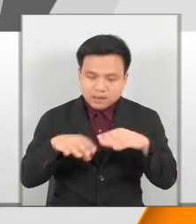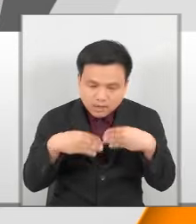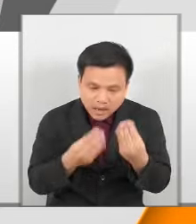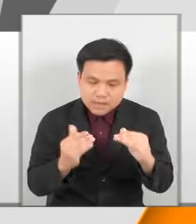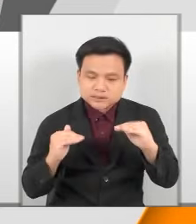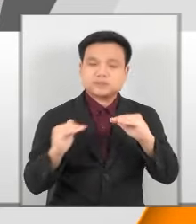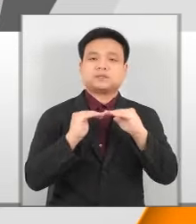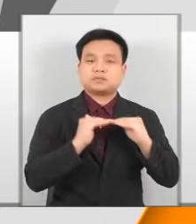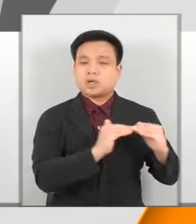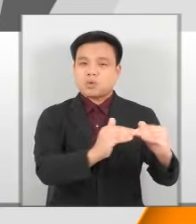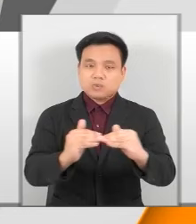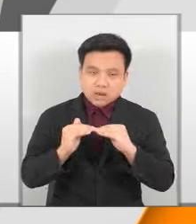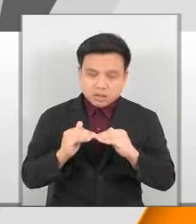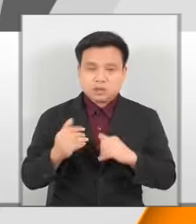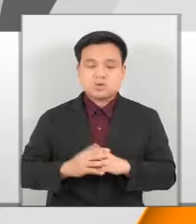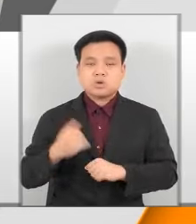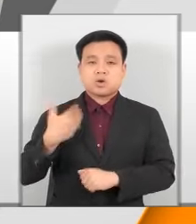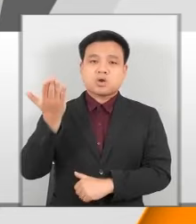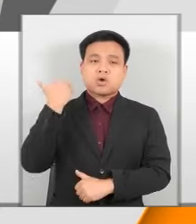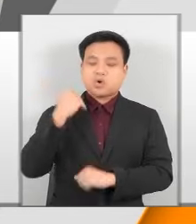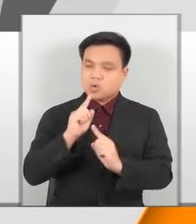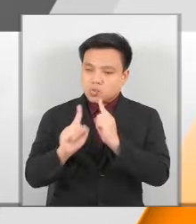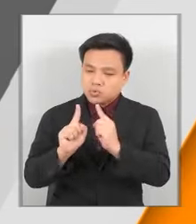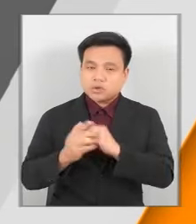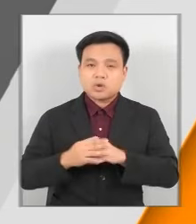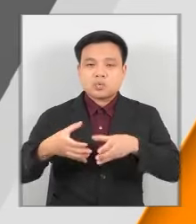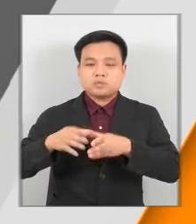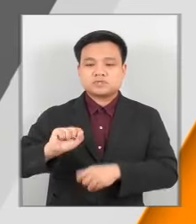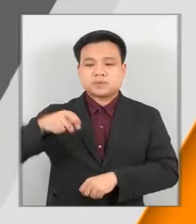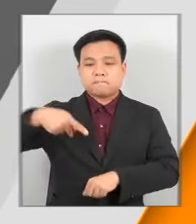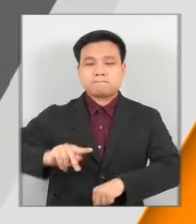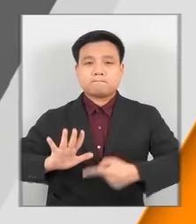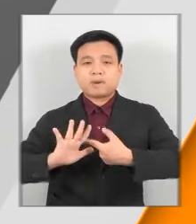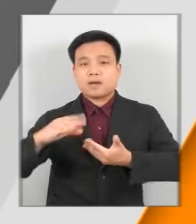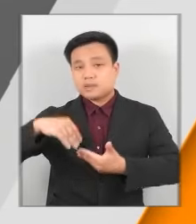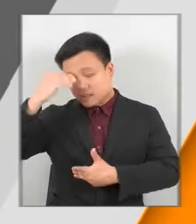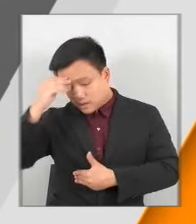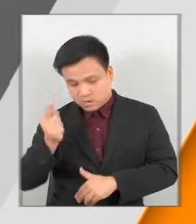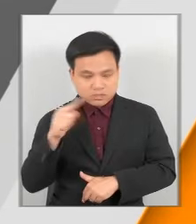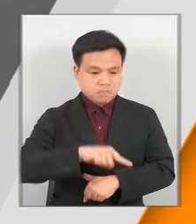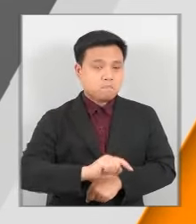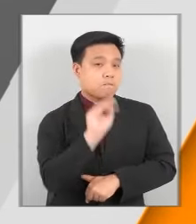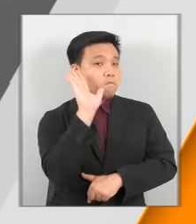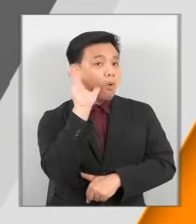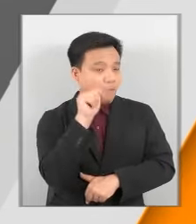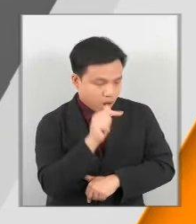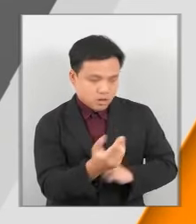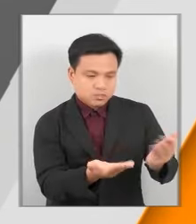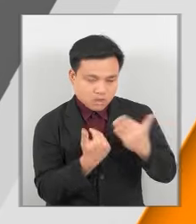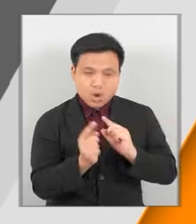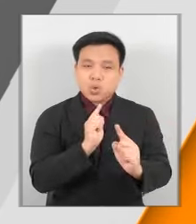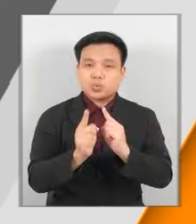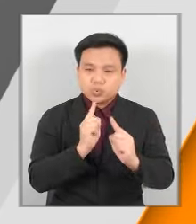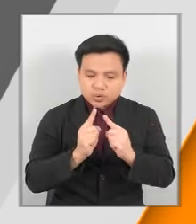ประชุมกับพ่อแม่ผู้ปกครองแล้วก็สพานักเรียนนะครับอ่อนก่อนที่จะออกระเบียบเครื่องแต่งกายให้กับนักเรียนแบบใหม่ที่ว่านี้มา